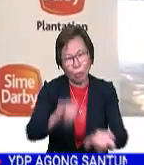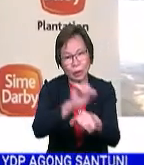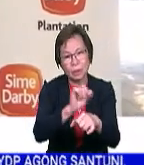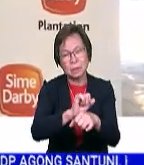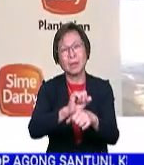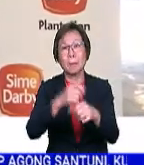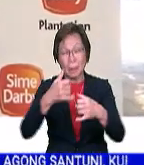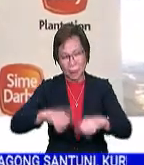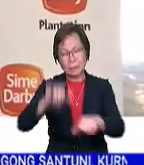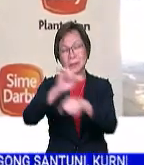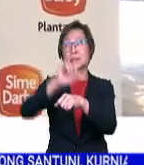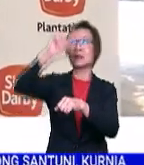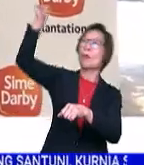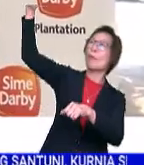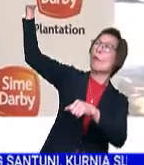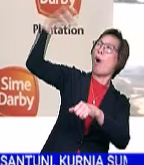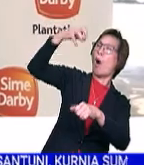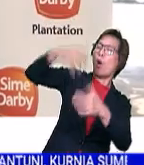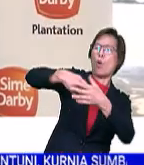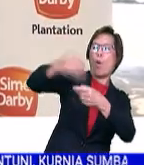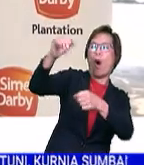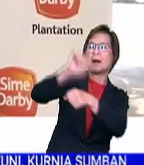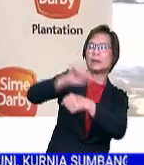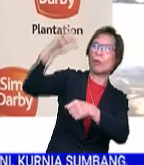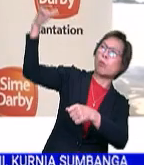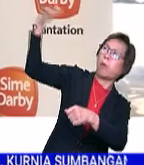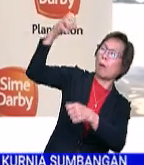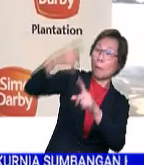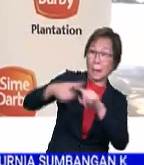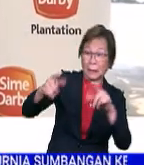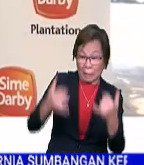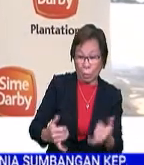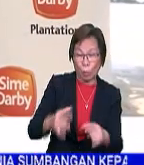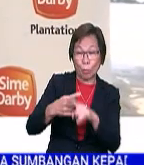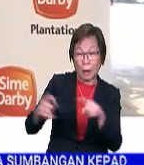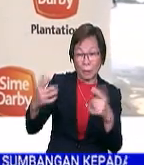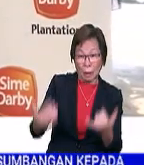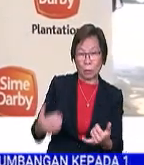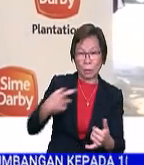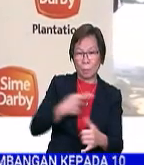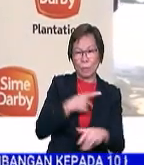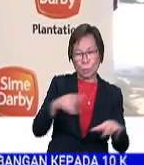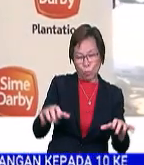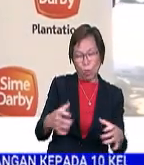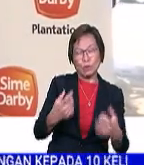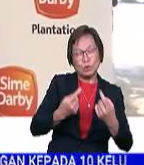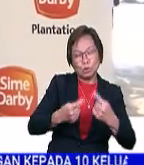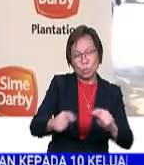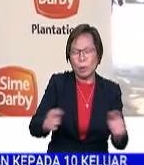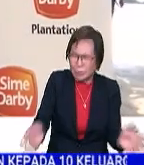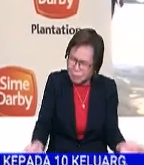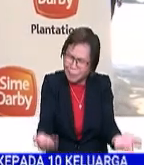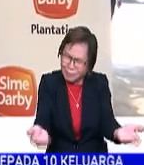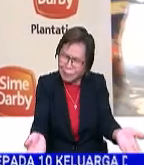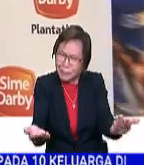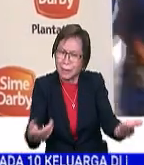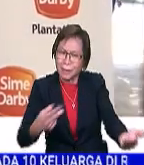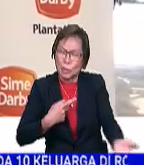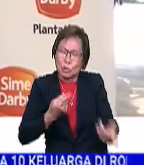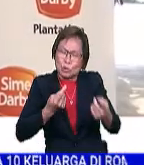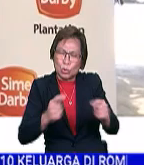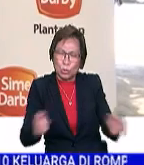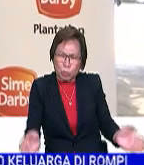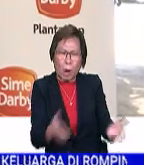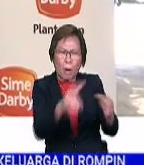bawah matahari lah, ya, di luar itu. Tapi dengan keadaan sekarang, dengan usaha yang kami jalankan, kami cuba menggalakkan, ya,